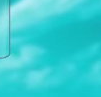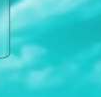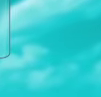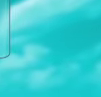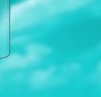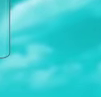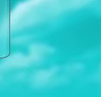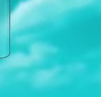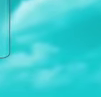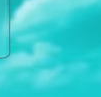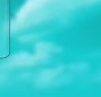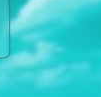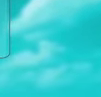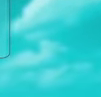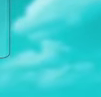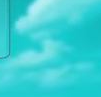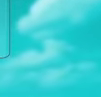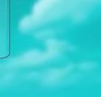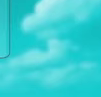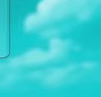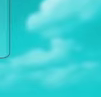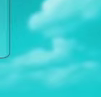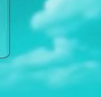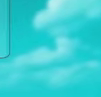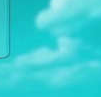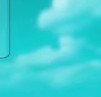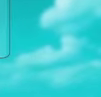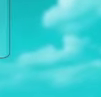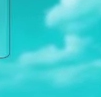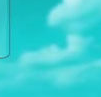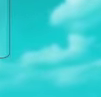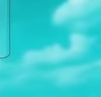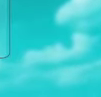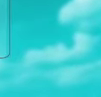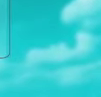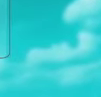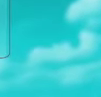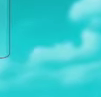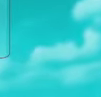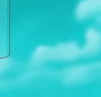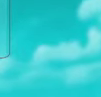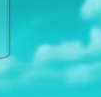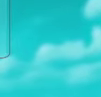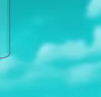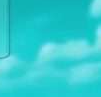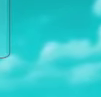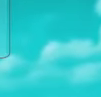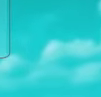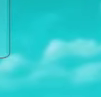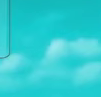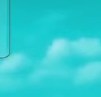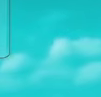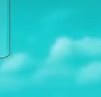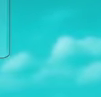Арал ауданында күндіз 5 түнде 13 градус нөлден төмен. Қазалыда ауа температурасы күндіз 5 түнде 13 градус суықты көрсетеді.